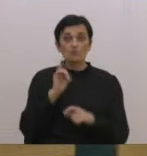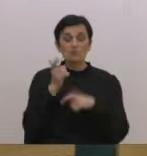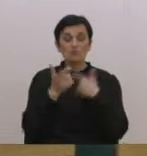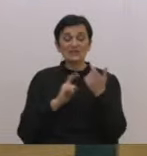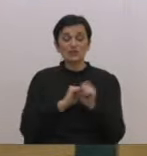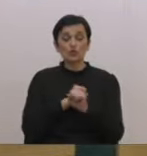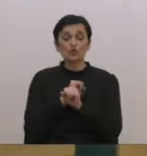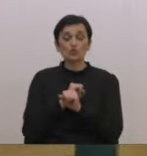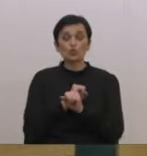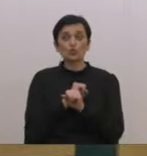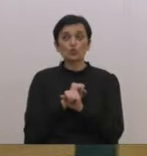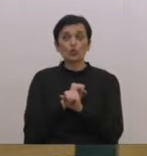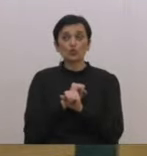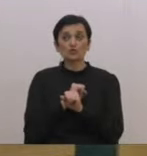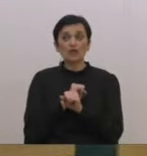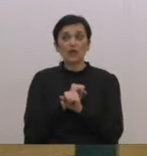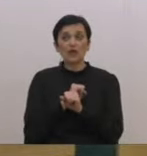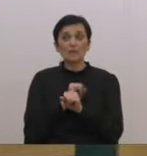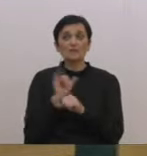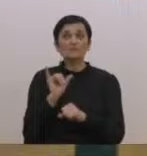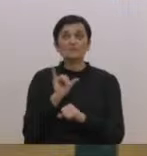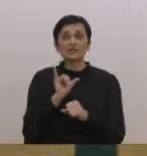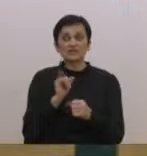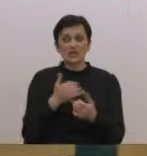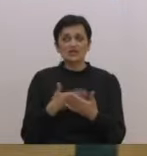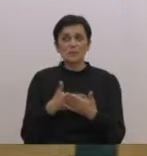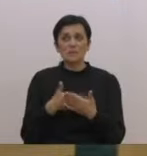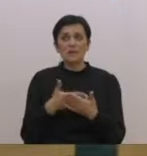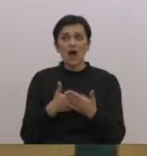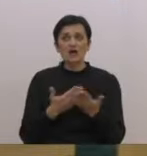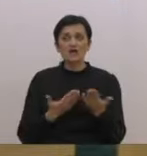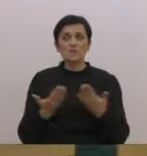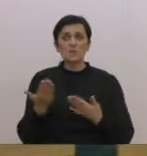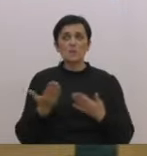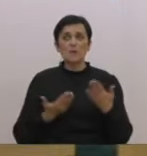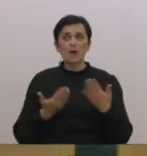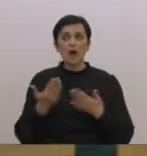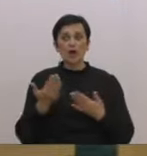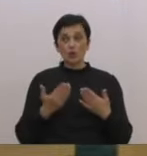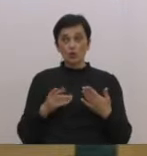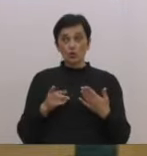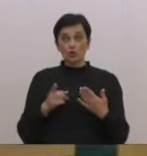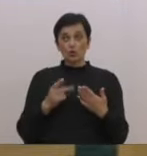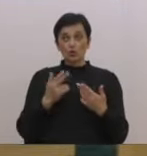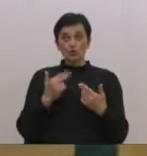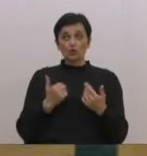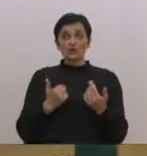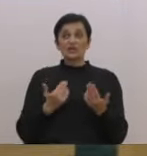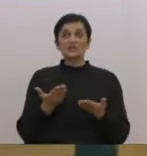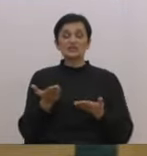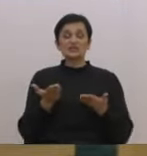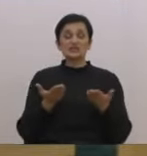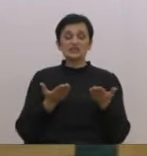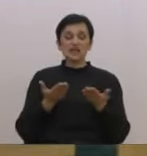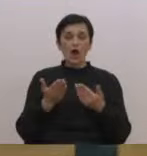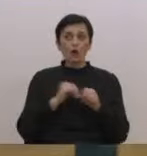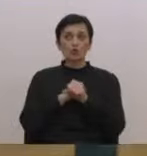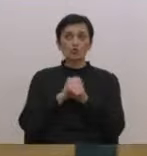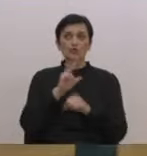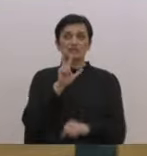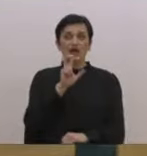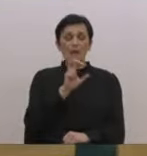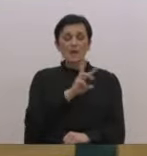კურორტები, სადაც მაგალითად ბაკურიანში და სათხილამურო კურორტებში 300 მილიონზე